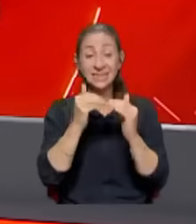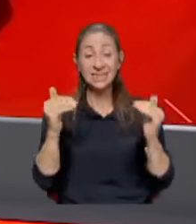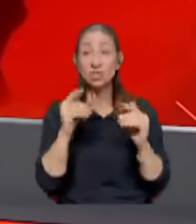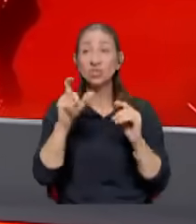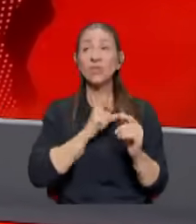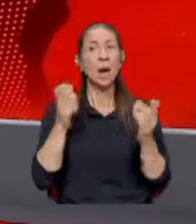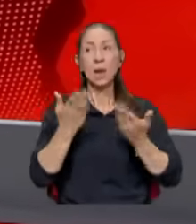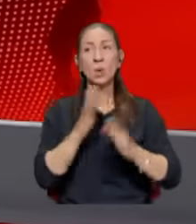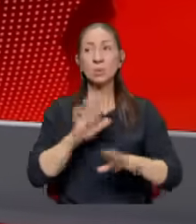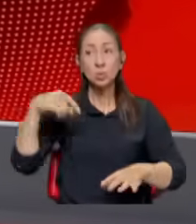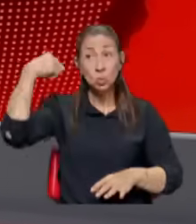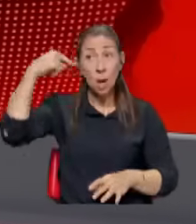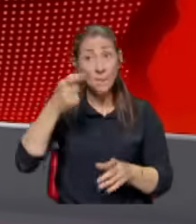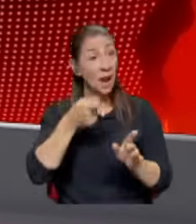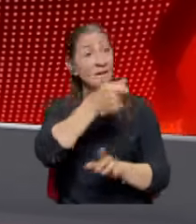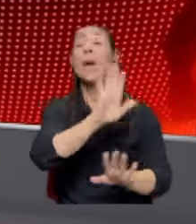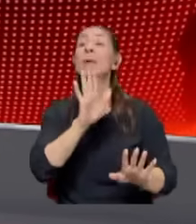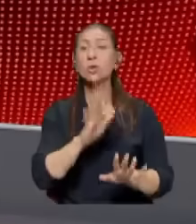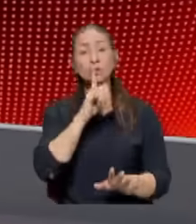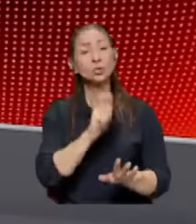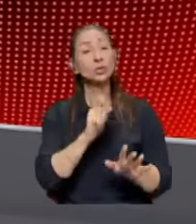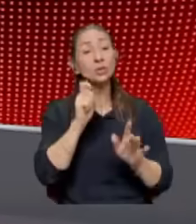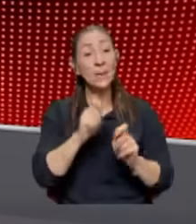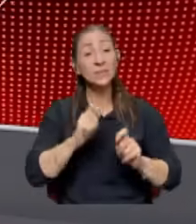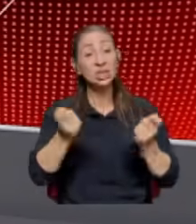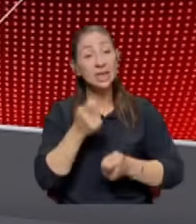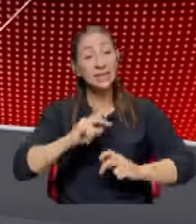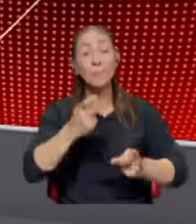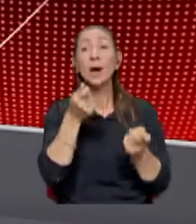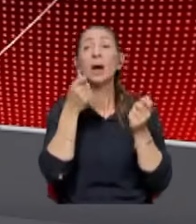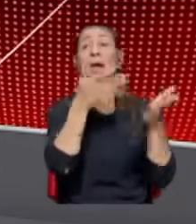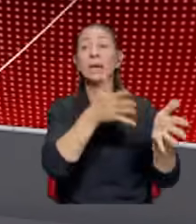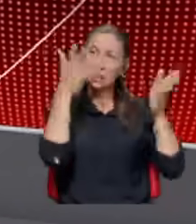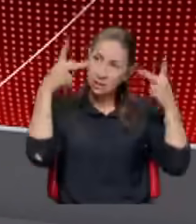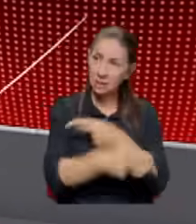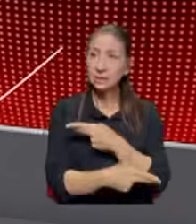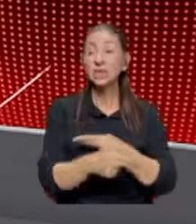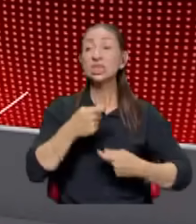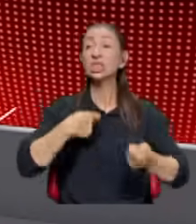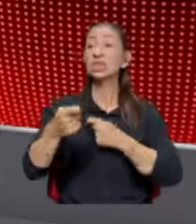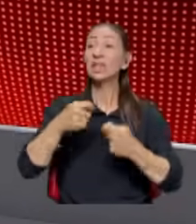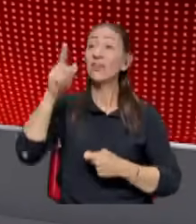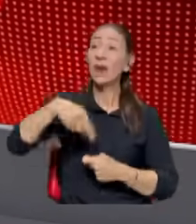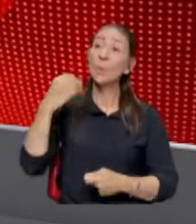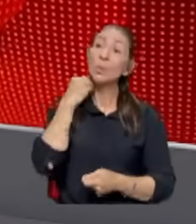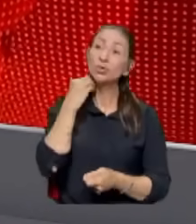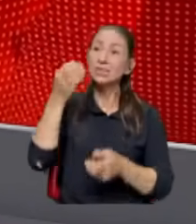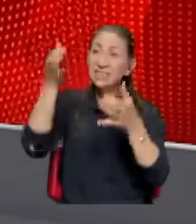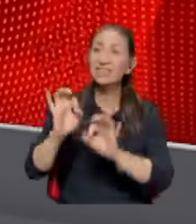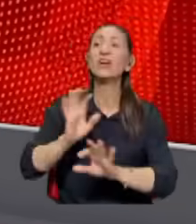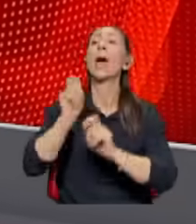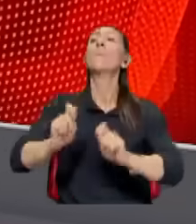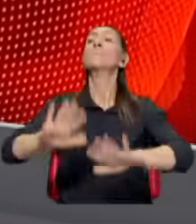cevabı kabul edilemez. Suriyeli'ye para vermeyin. Taahhütlü yap işlet devletlere para aktarmayı kesin. Şirketlerin vergi borçlarını